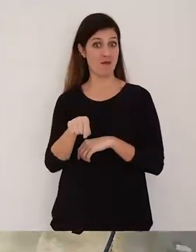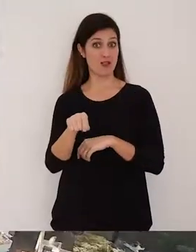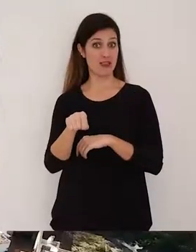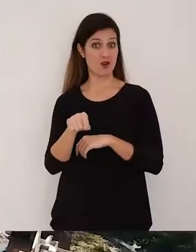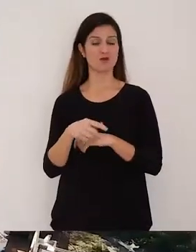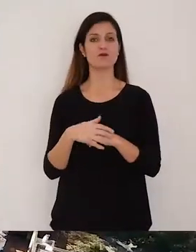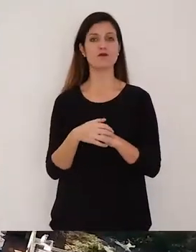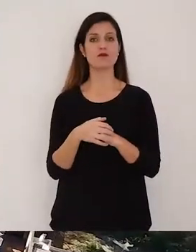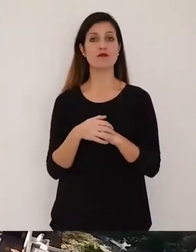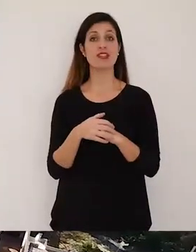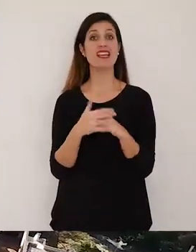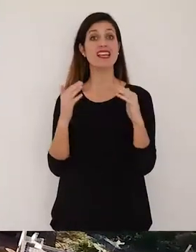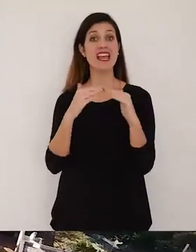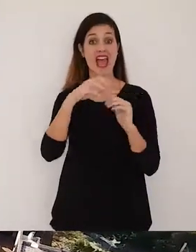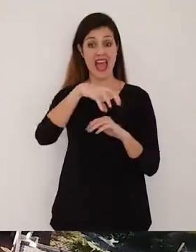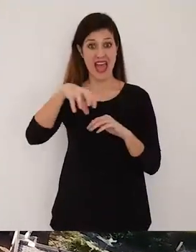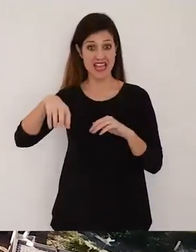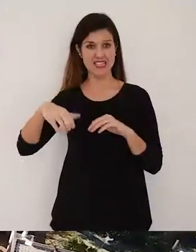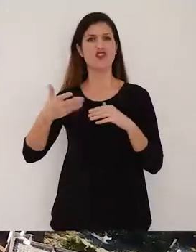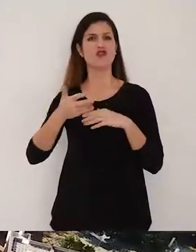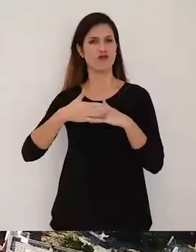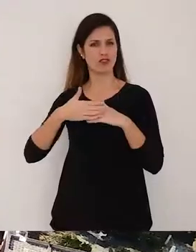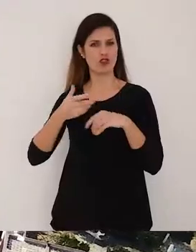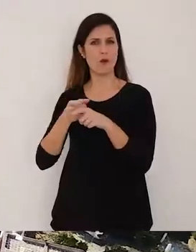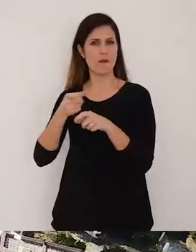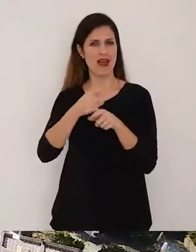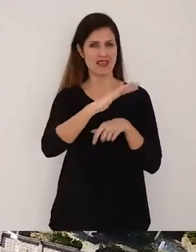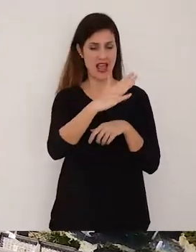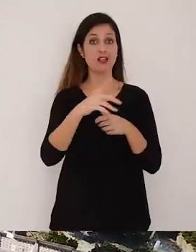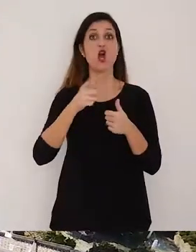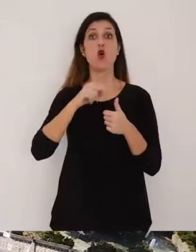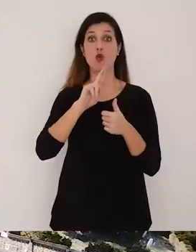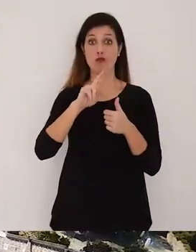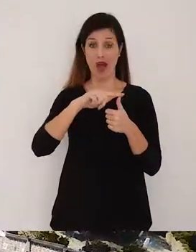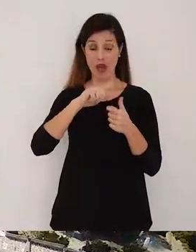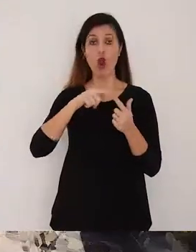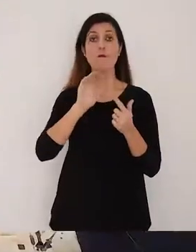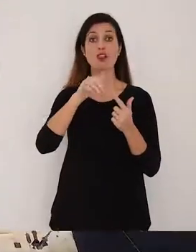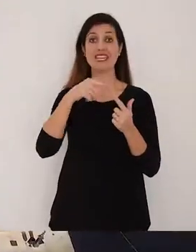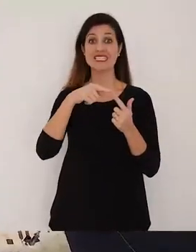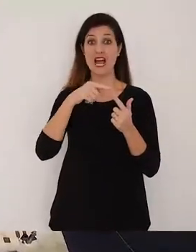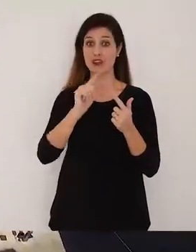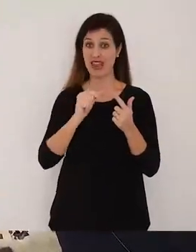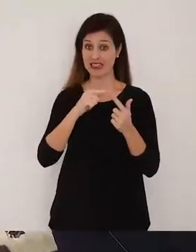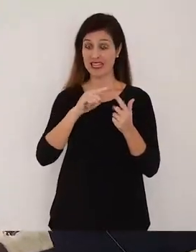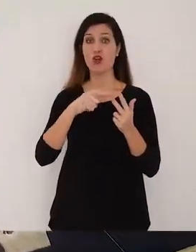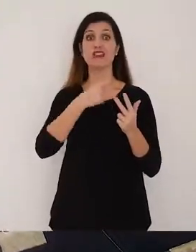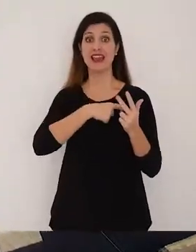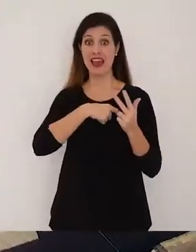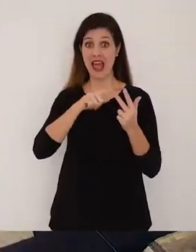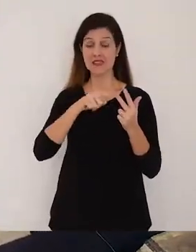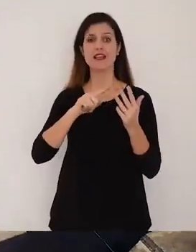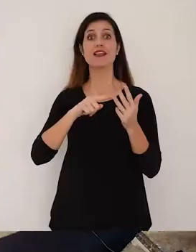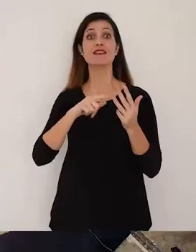abitanti. L'abitato del paese confina con i comuni di Ruffano, Montesano Salentino, Tricase e